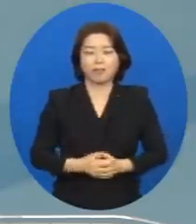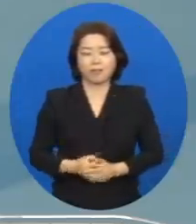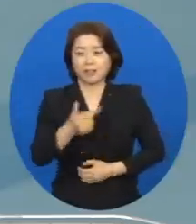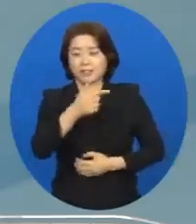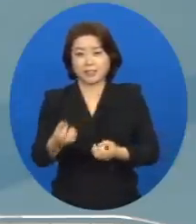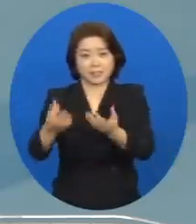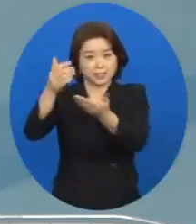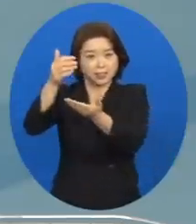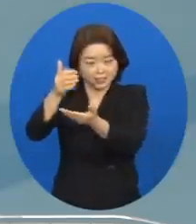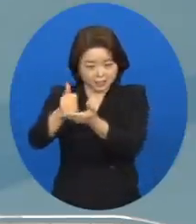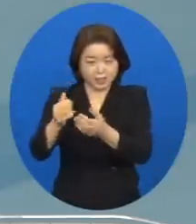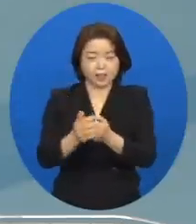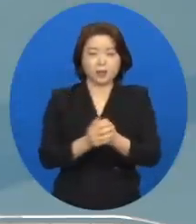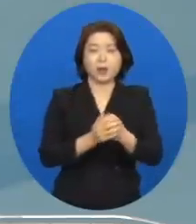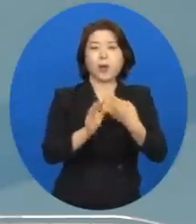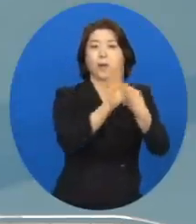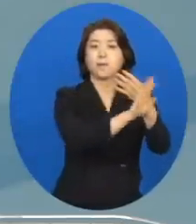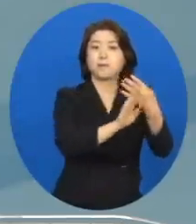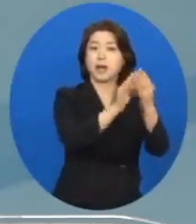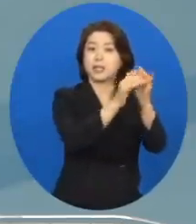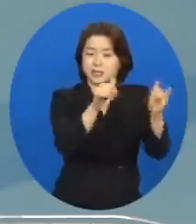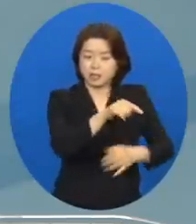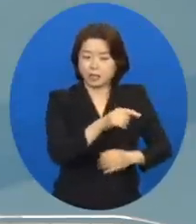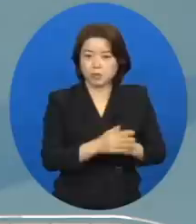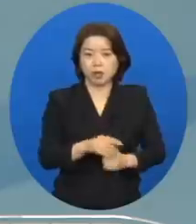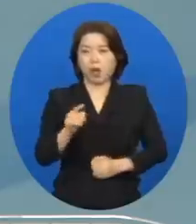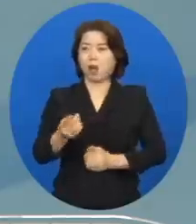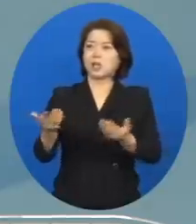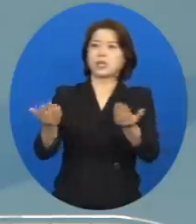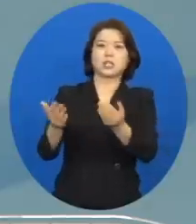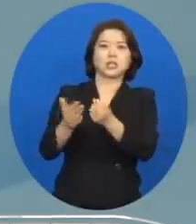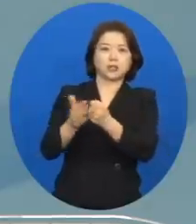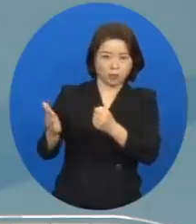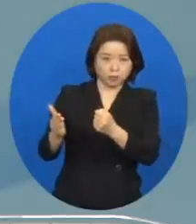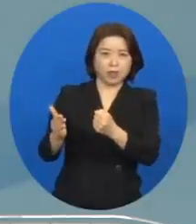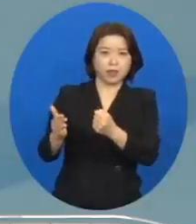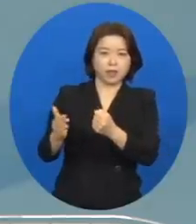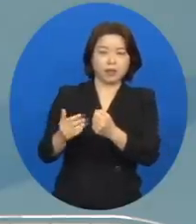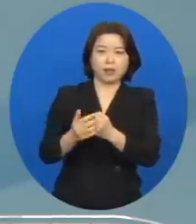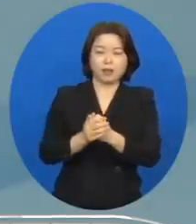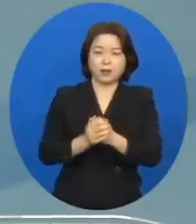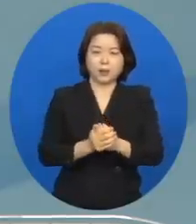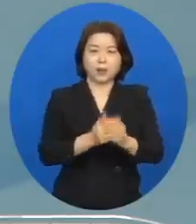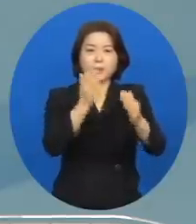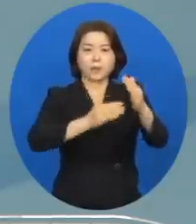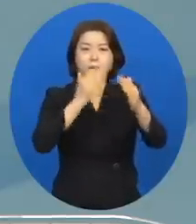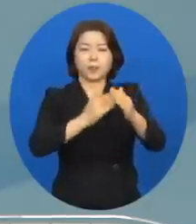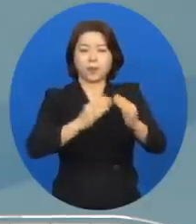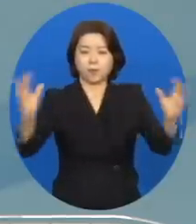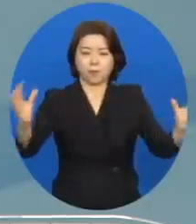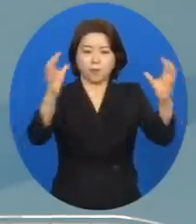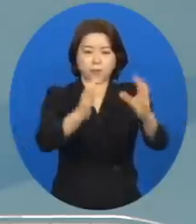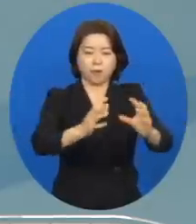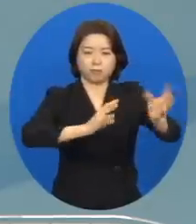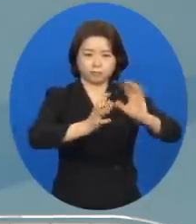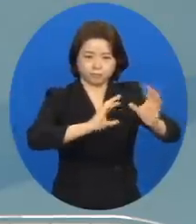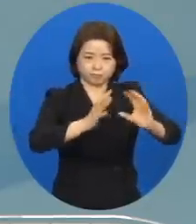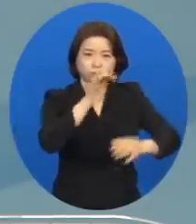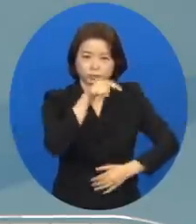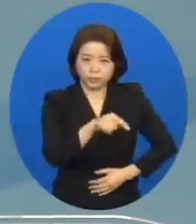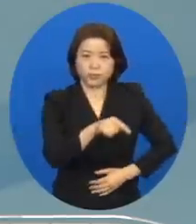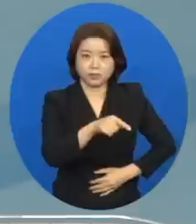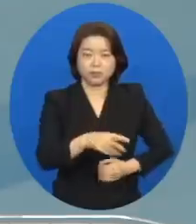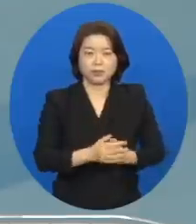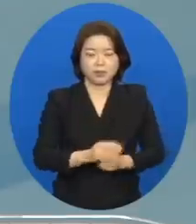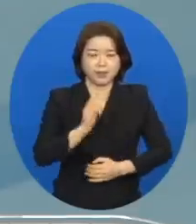대제사장 또 바리새인들이 그 일로 인해서 공회에 모였습니다.